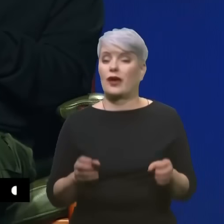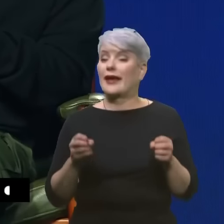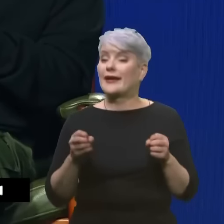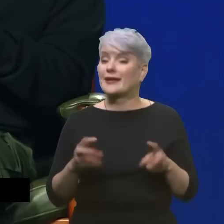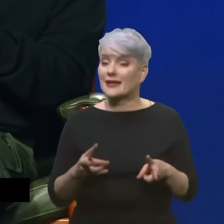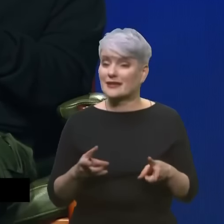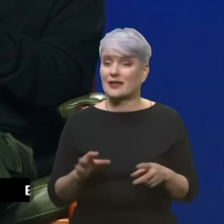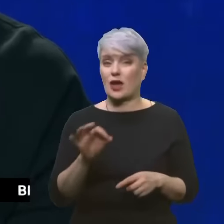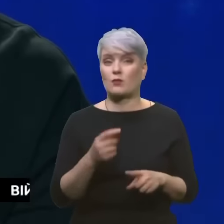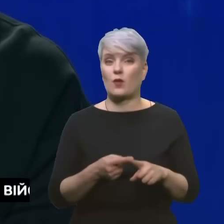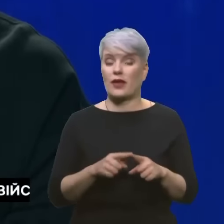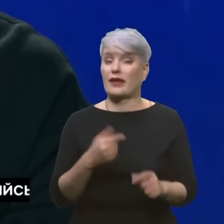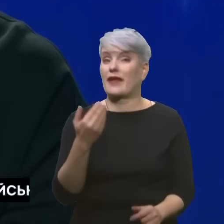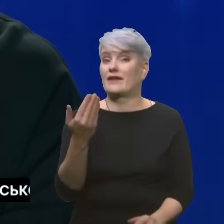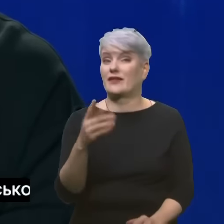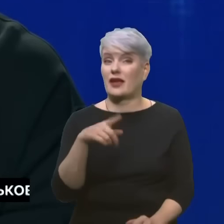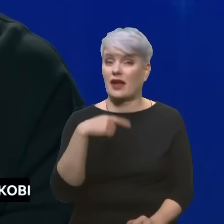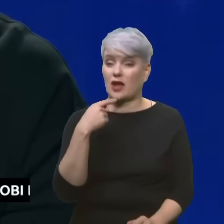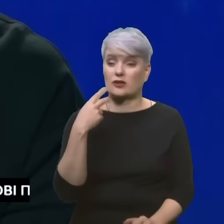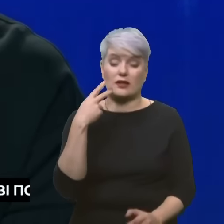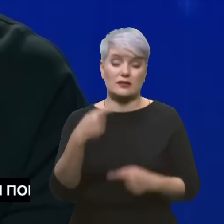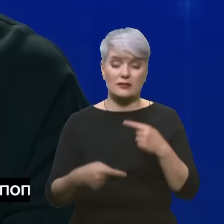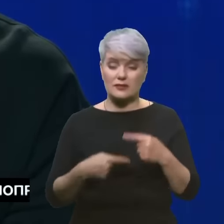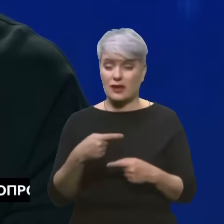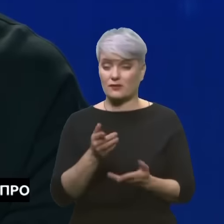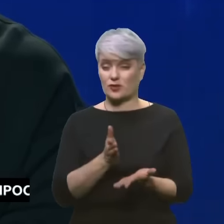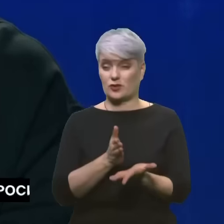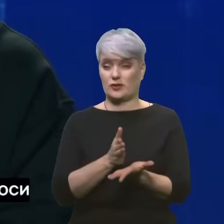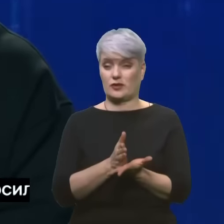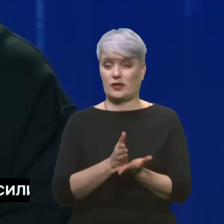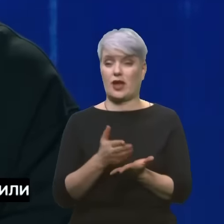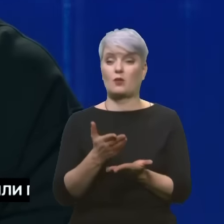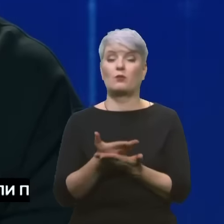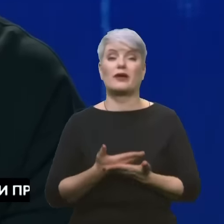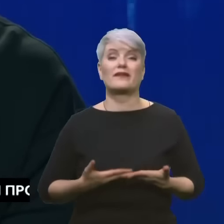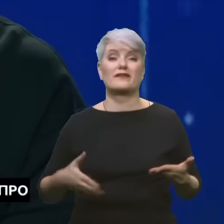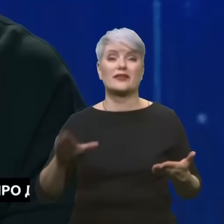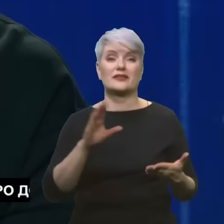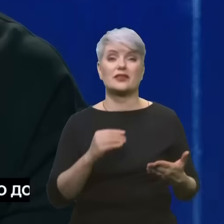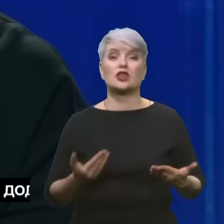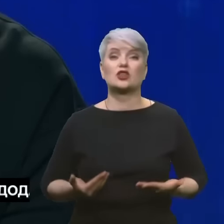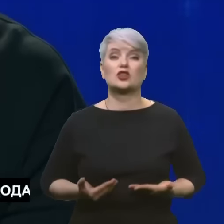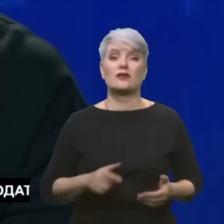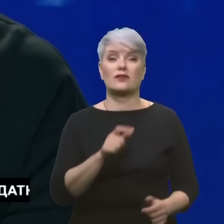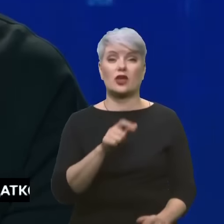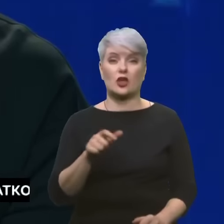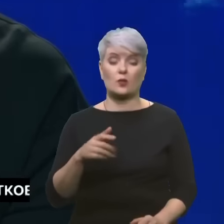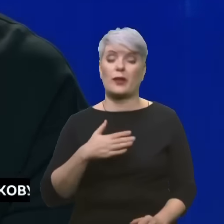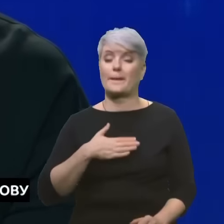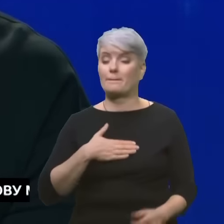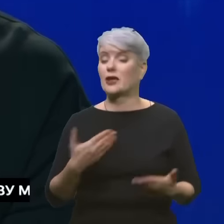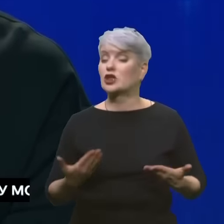Ризик той, про який ви кажете, ну він завжди є. Ми всі живі люди. І ми живемо.